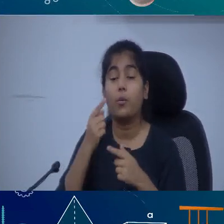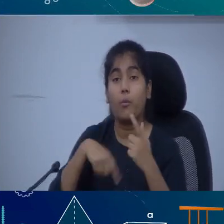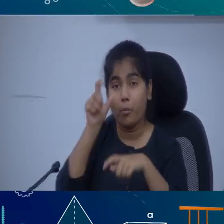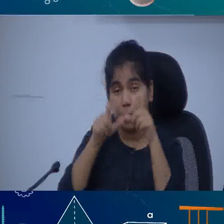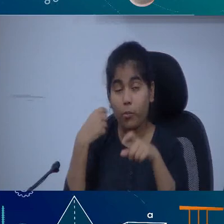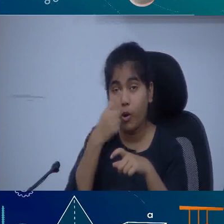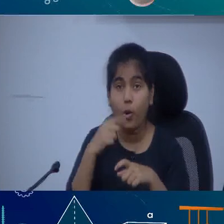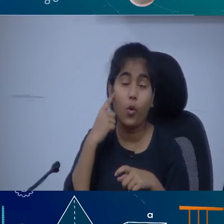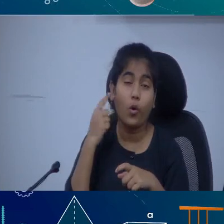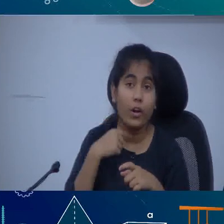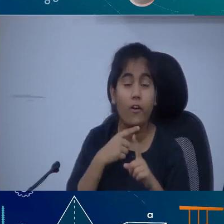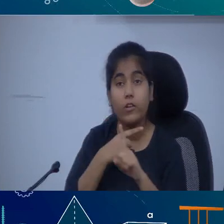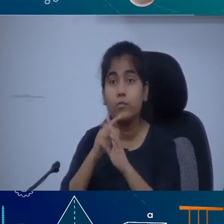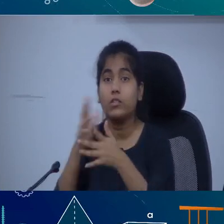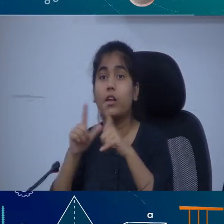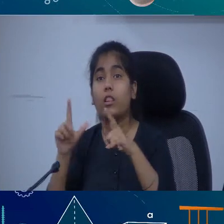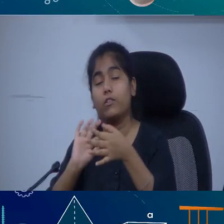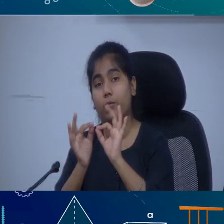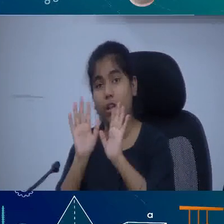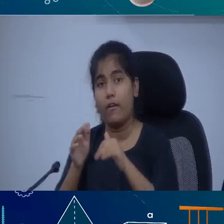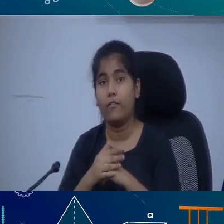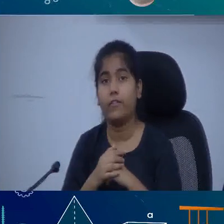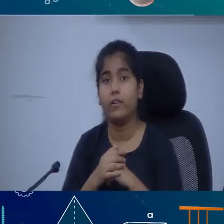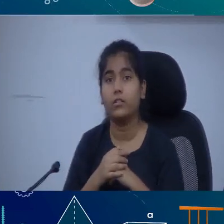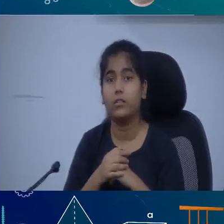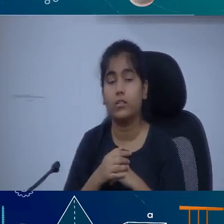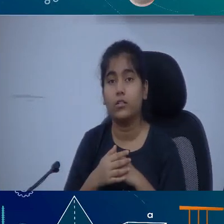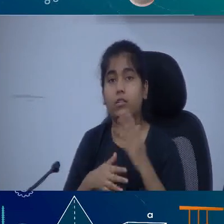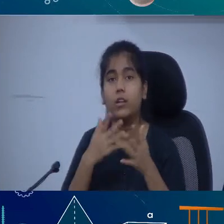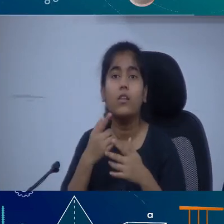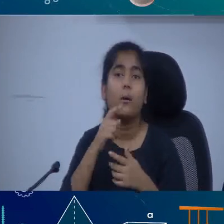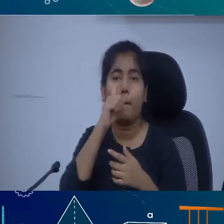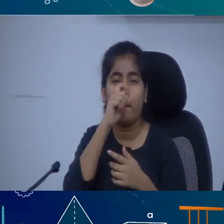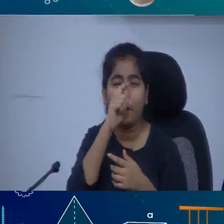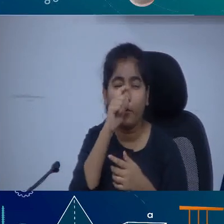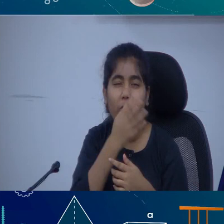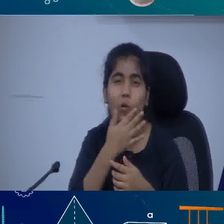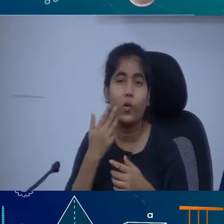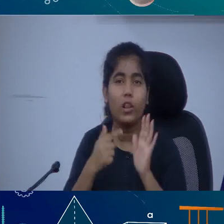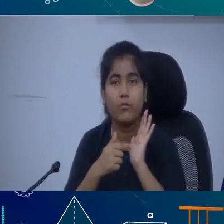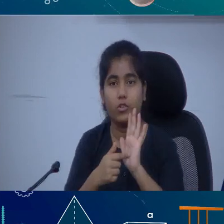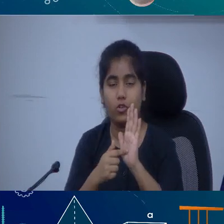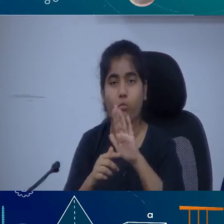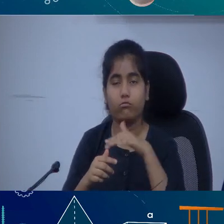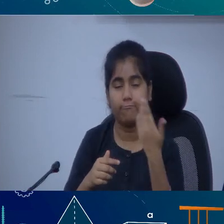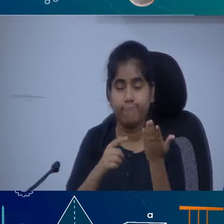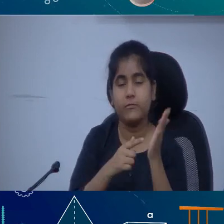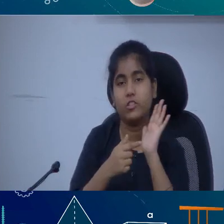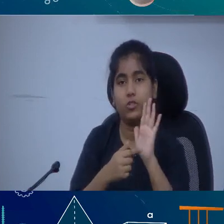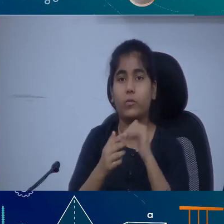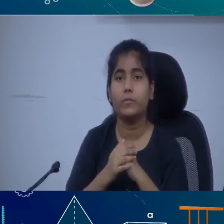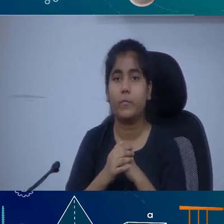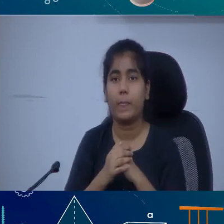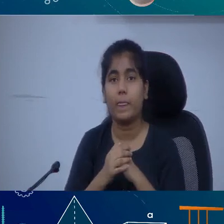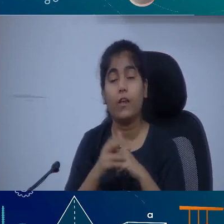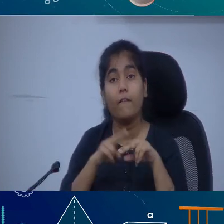वुड रिक्वेस्ट यू ऑल टू ऑल्सो प्लीज हियर दी ऑडियो डिस्क्रिप्शन एंड ऑल्सो फॉर दोज हु आर हियरिंग इम्पेयर्ड देर इज ऑल्सो साइन लैंग्वेज इंटरप्रिटेशन